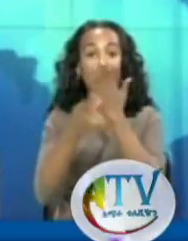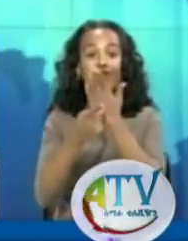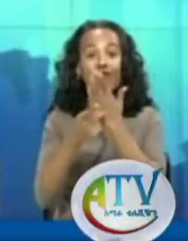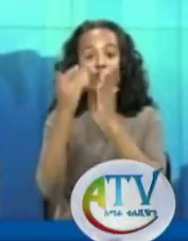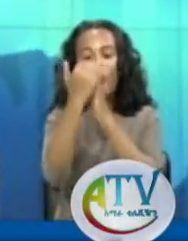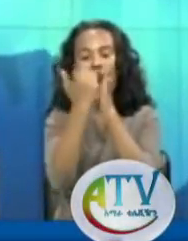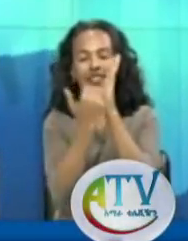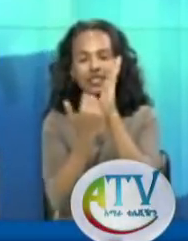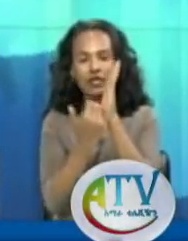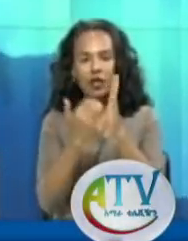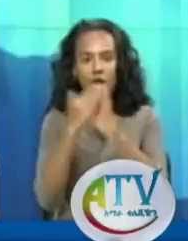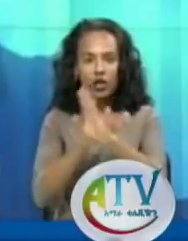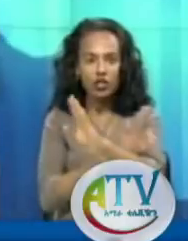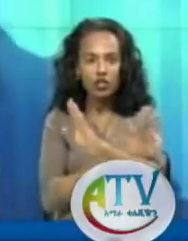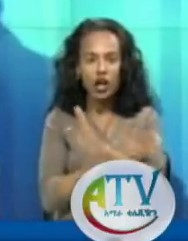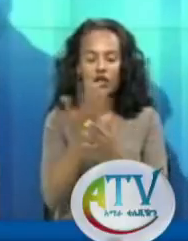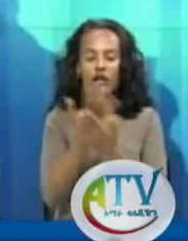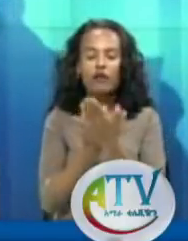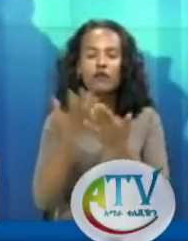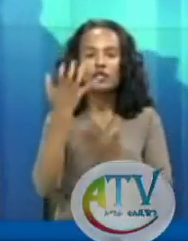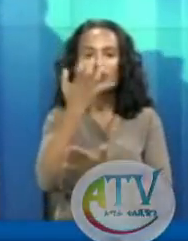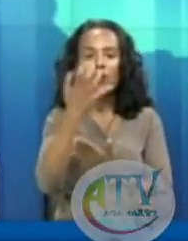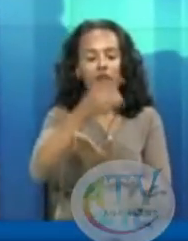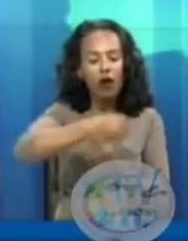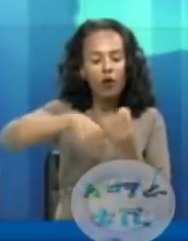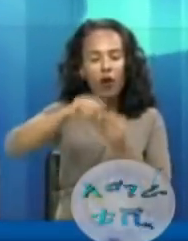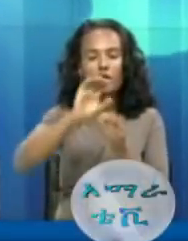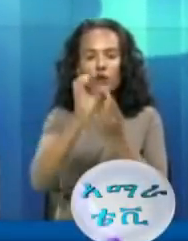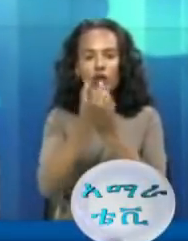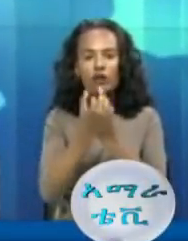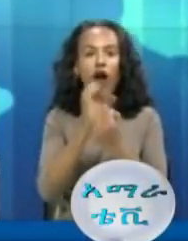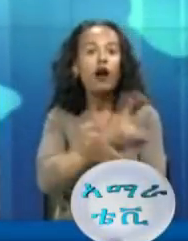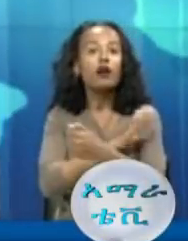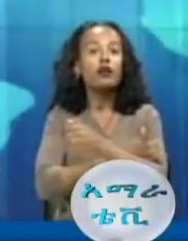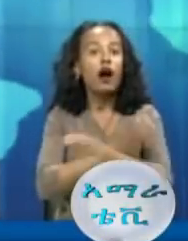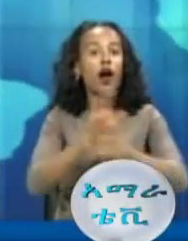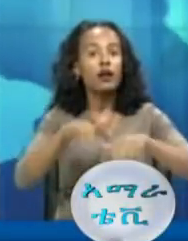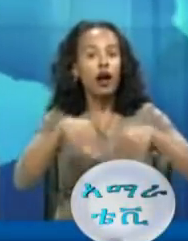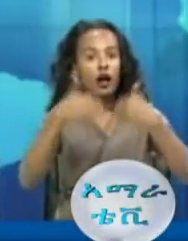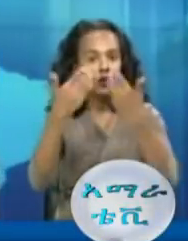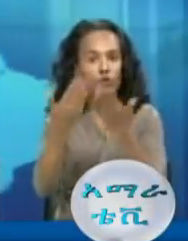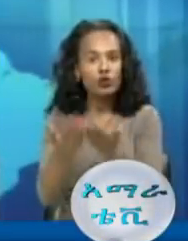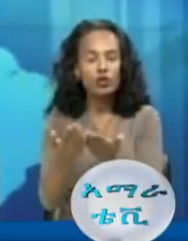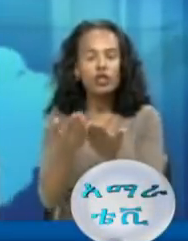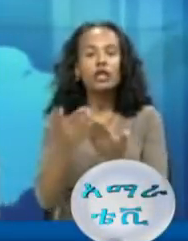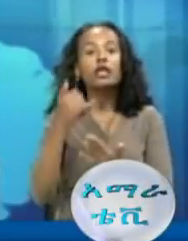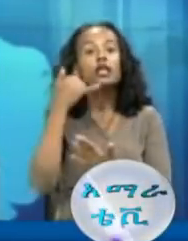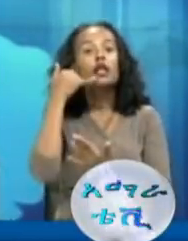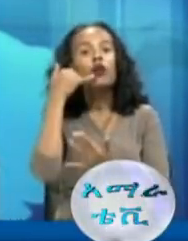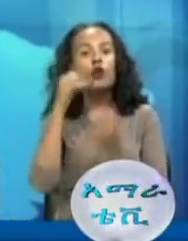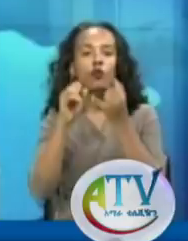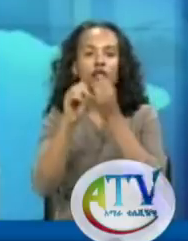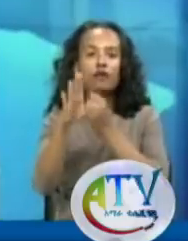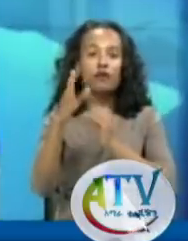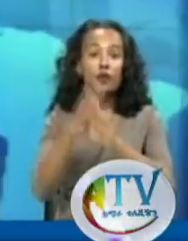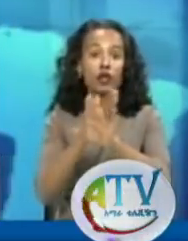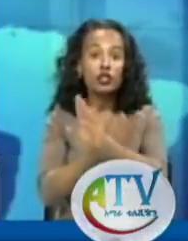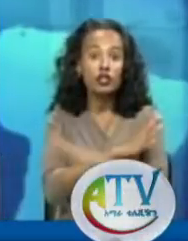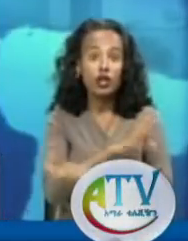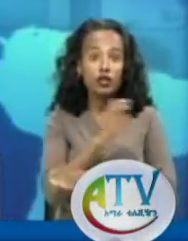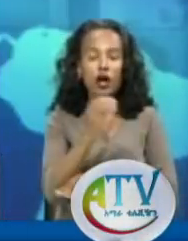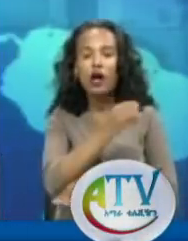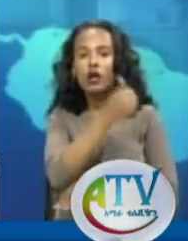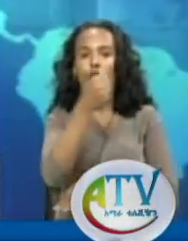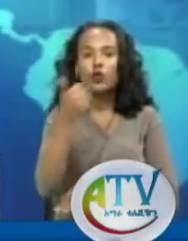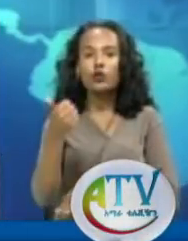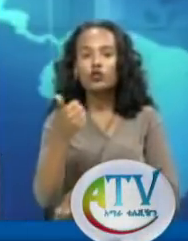ፕሮግራሙ የኢንቨስትመንት ከባቢ ሁኔታን፣ የኃይል አቅርቦትን፣ የቴሌኮም ዘርፍን ማሻሻልንና